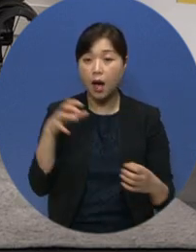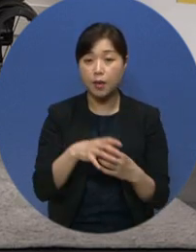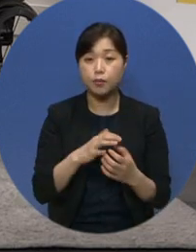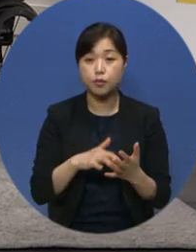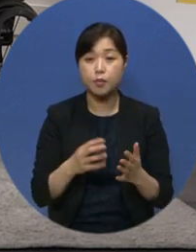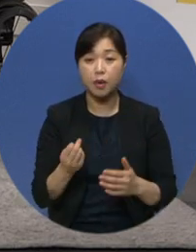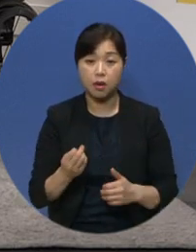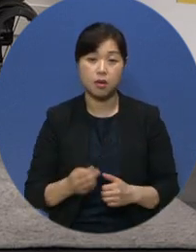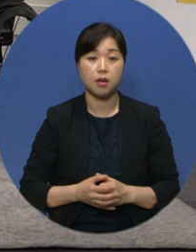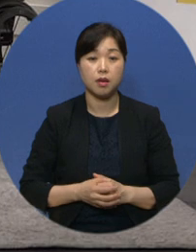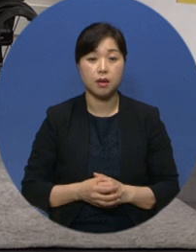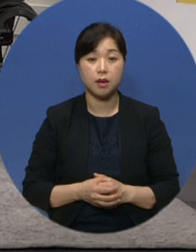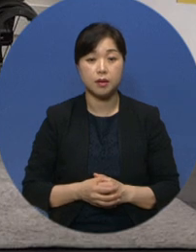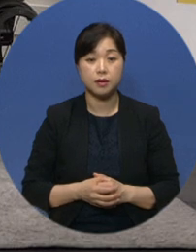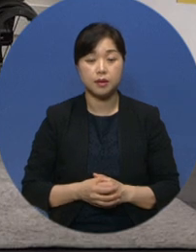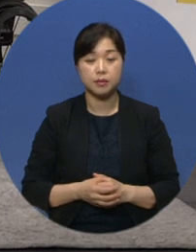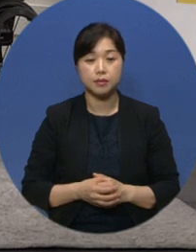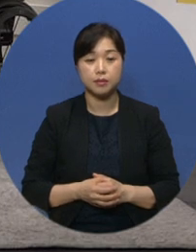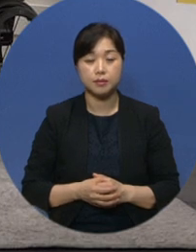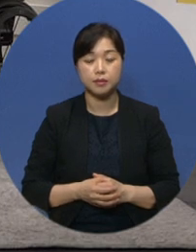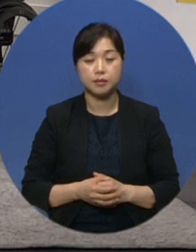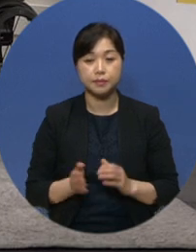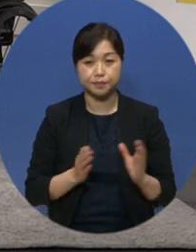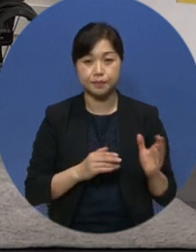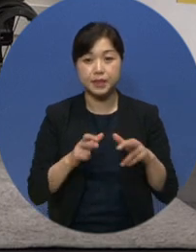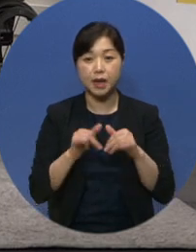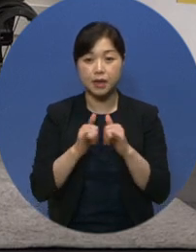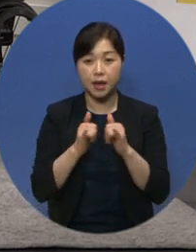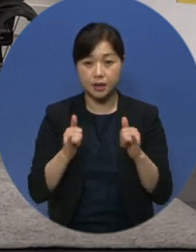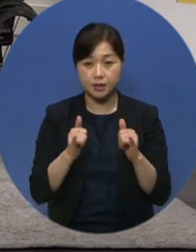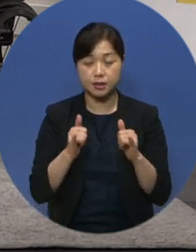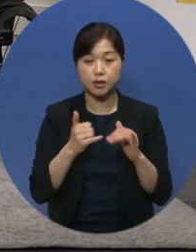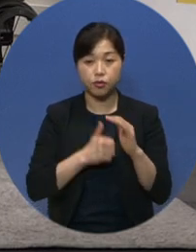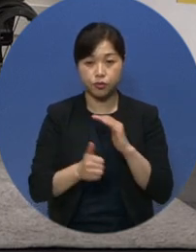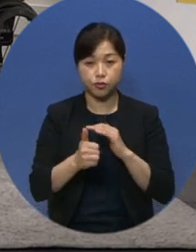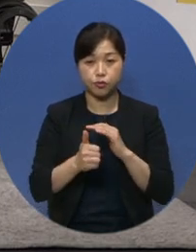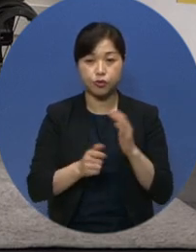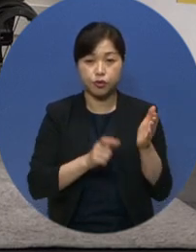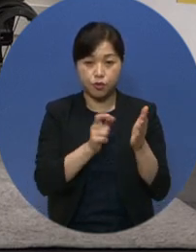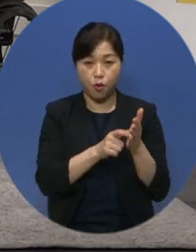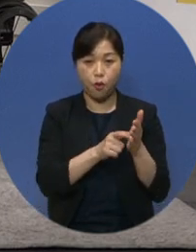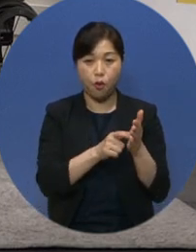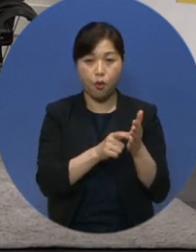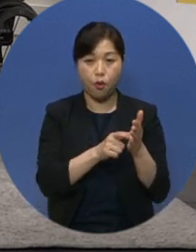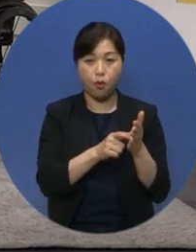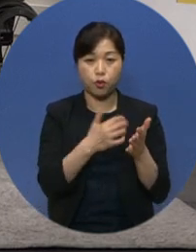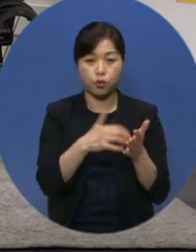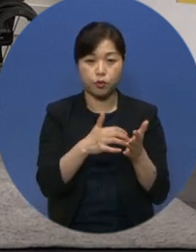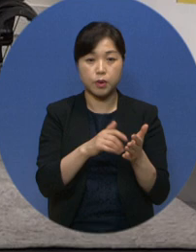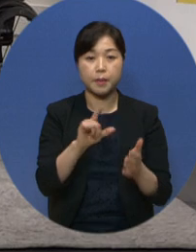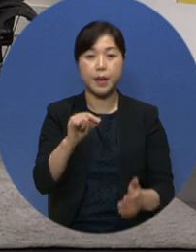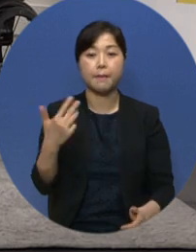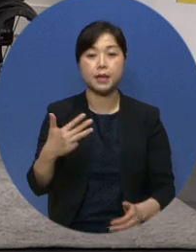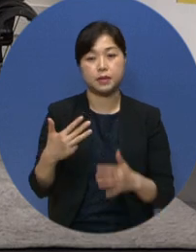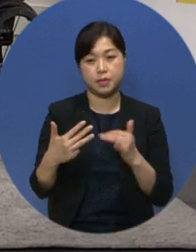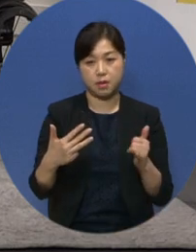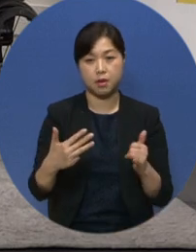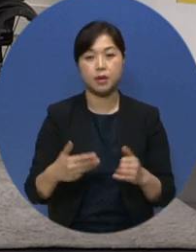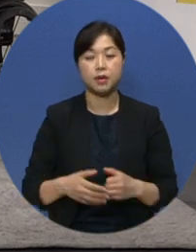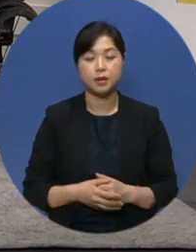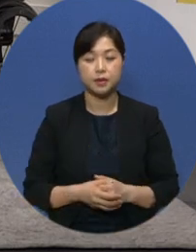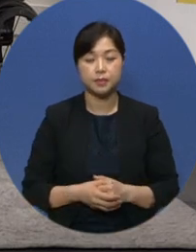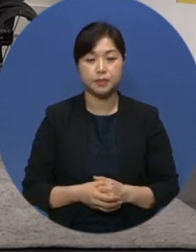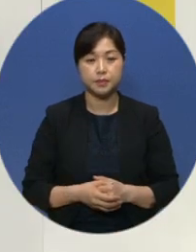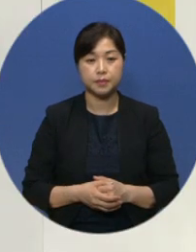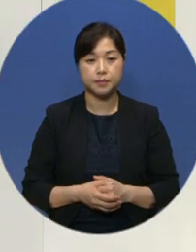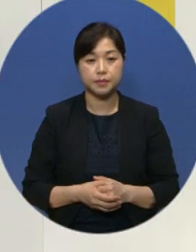되십니까 어 장애인 그 선수 등록은 1 만 8천 명 정도 되고요